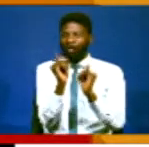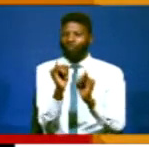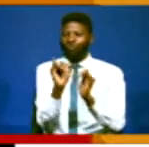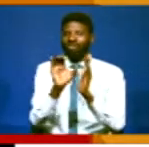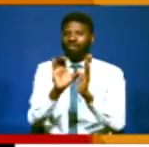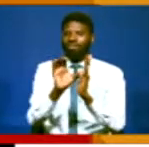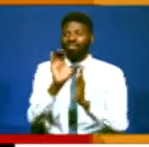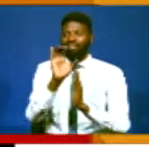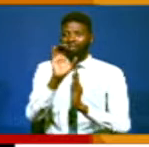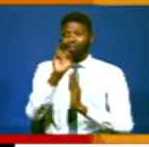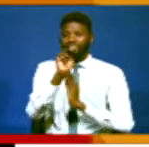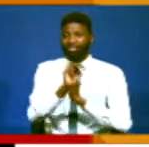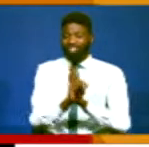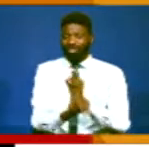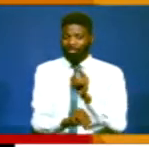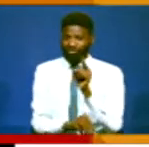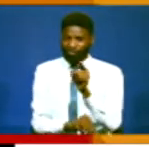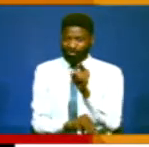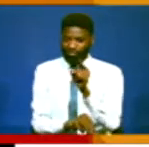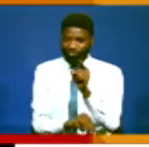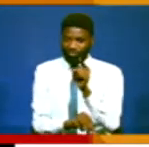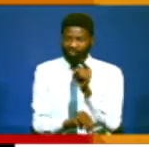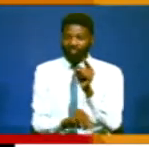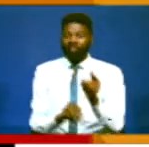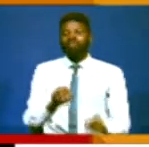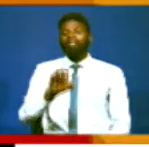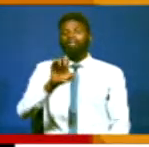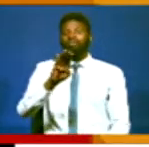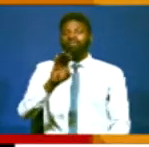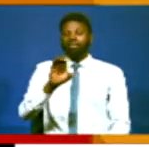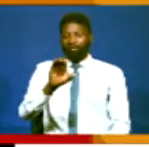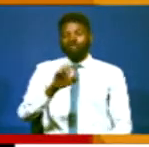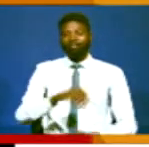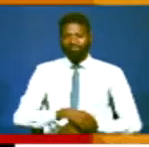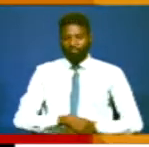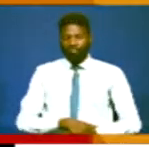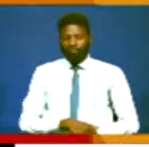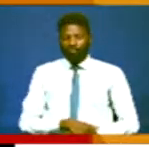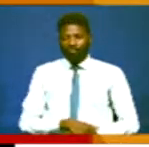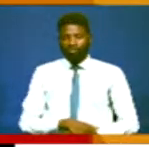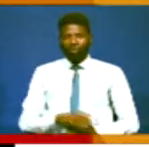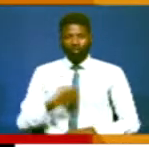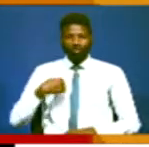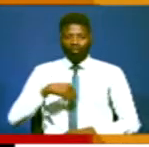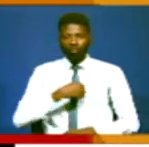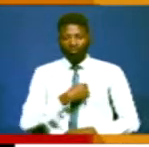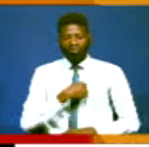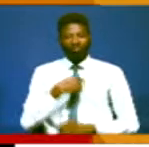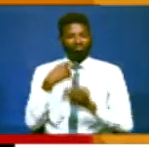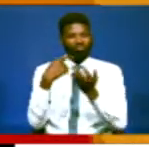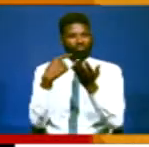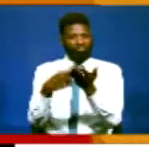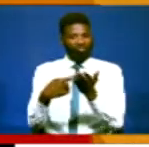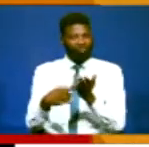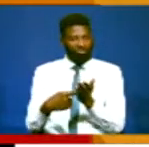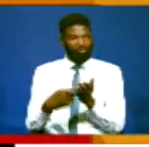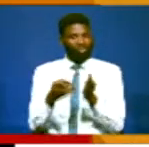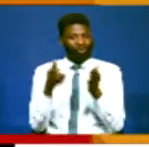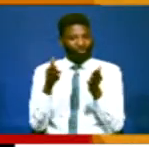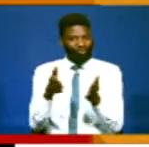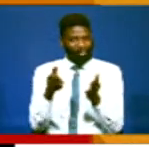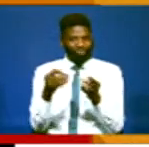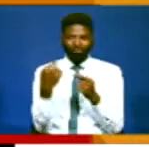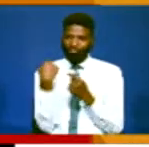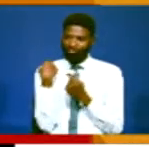ama mfumo mpya wa mtaala wa CBC, ambapo tutakuwa tunaliongelelea hii leo. Je, matayarisho ambayo yalikuwa yanatayarishwa